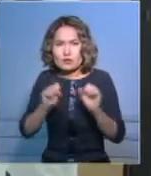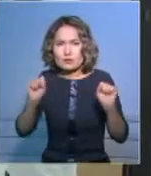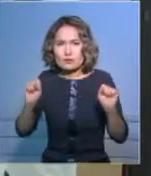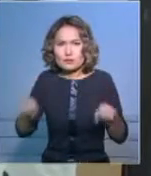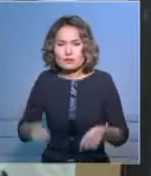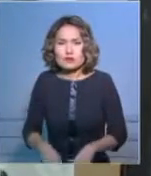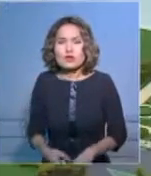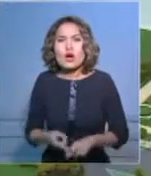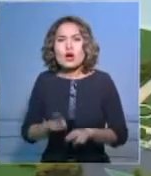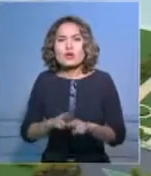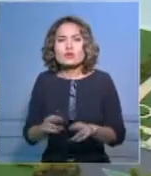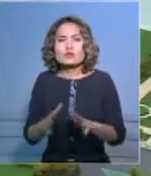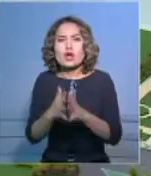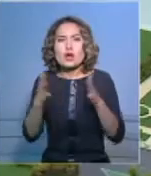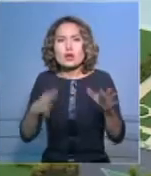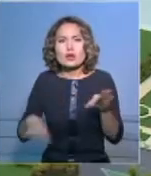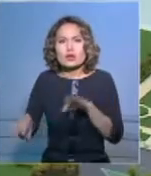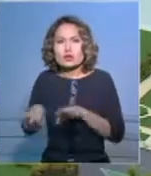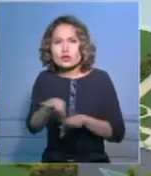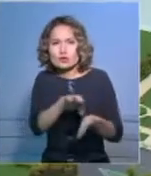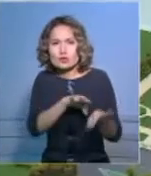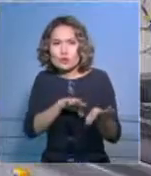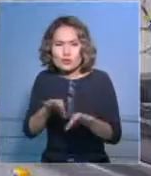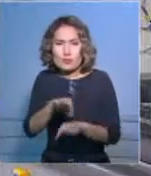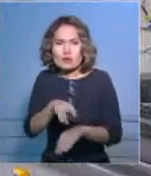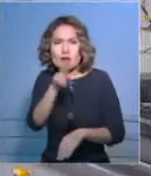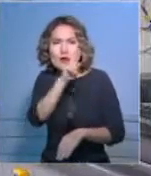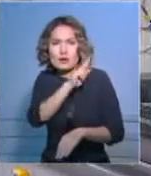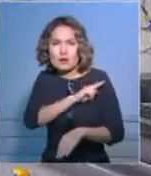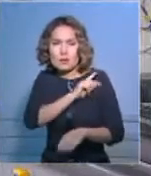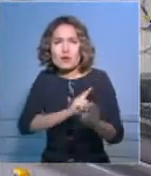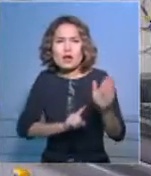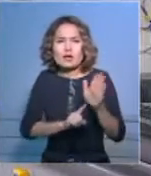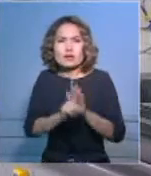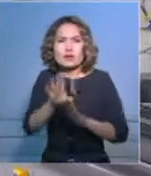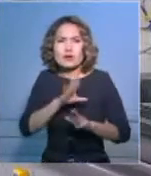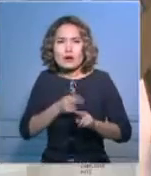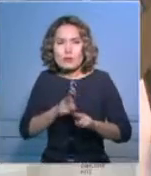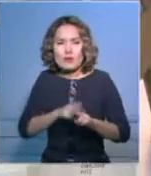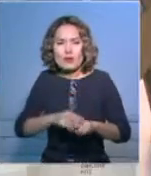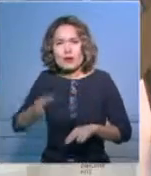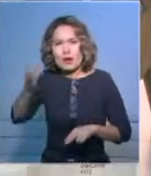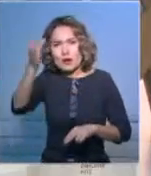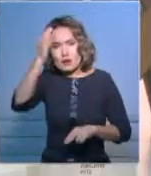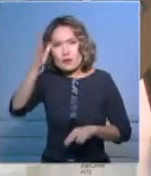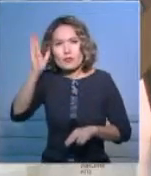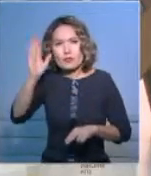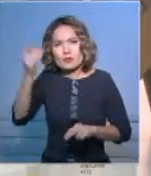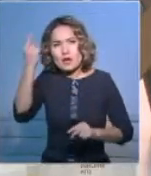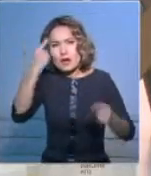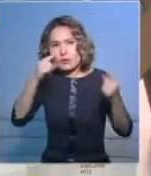бұл үлкен жобалардың бастауы ғана. Ғылыми топтың келешекте көздеген көкжиегі бөлек.